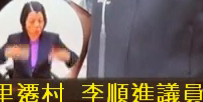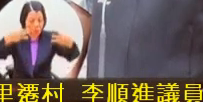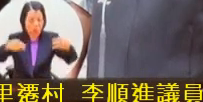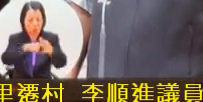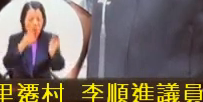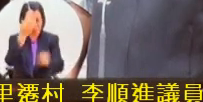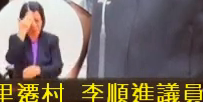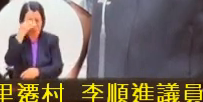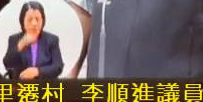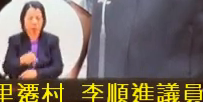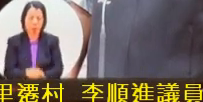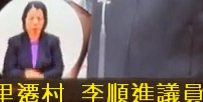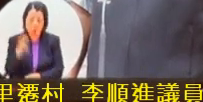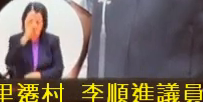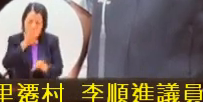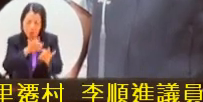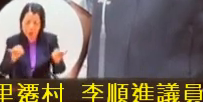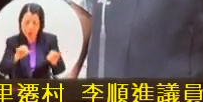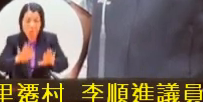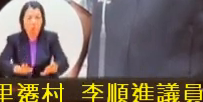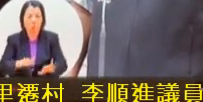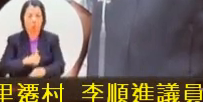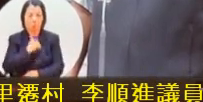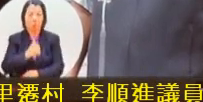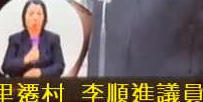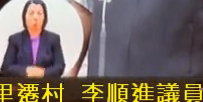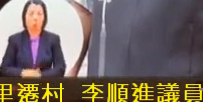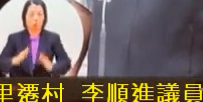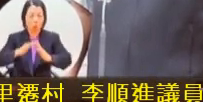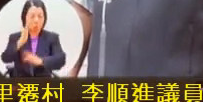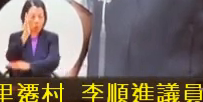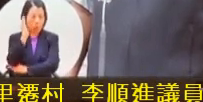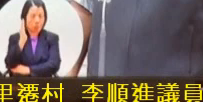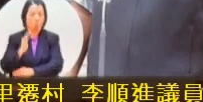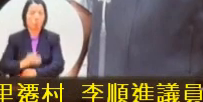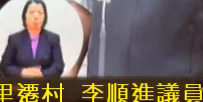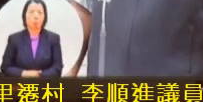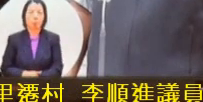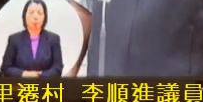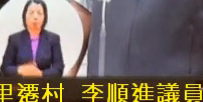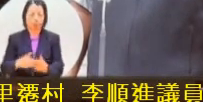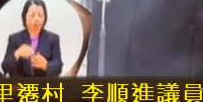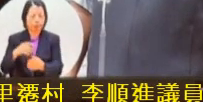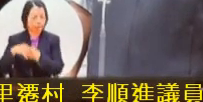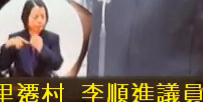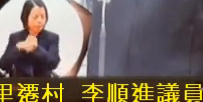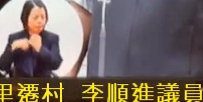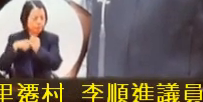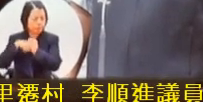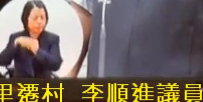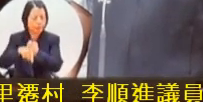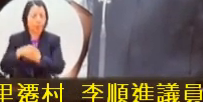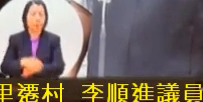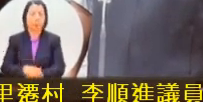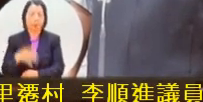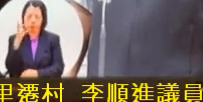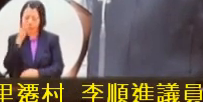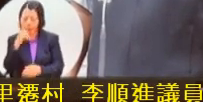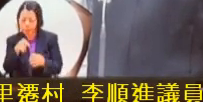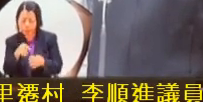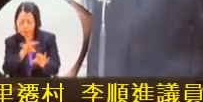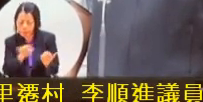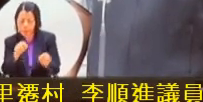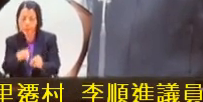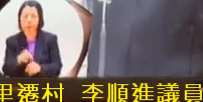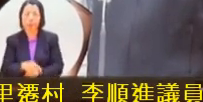地其实是真的，现在市政府必须要去这一个想办法，最主要的原因，这个也是刚才李燕